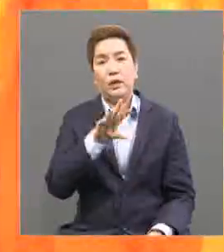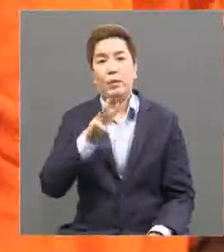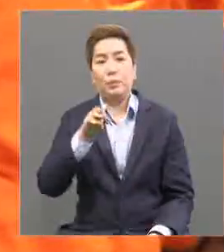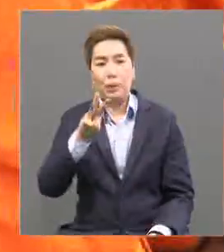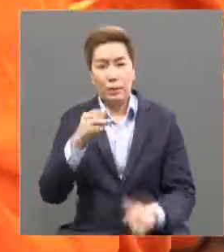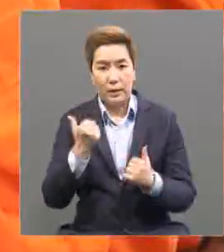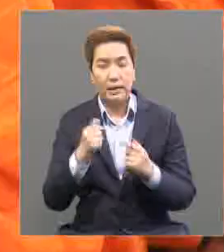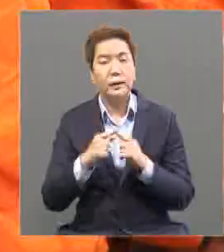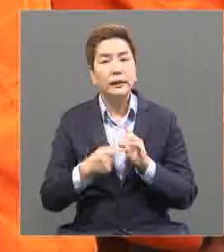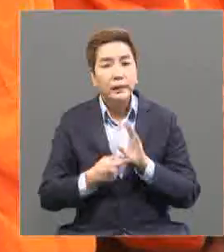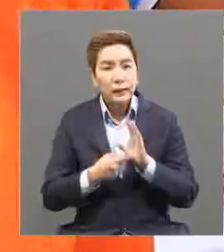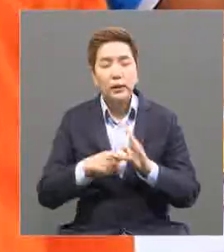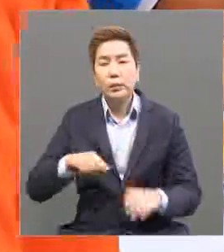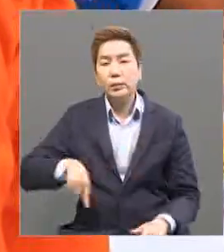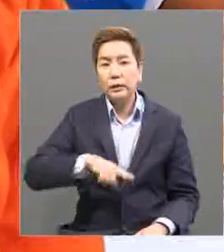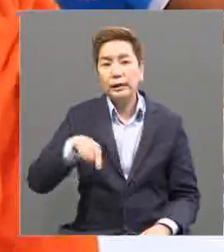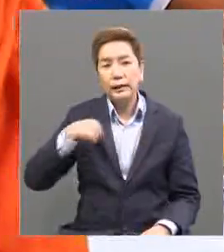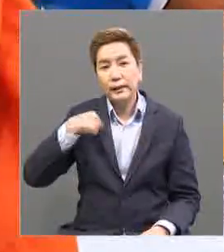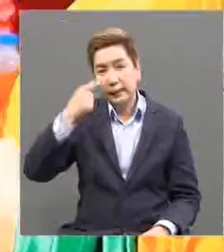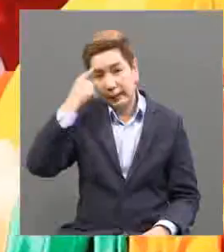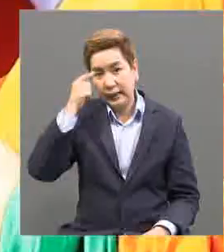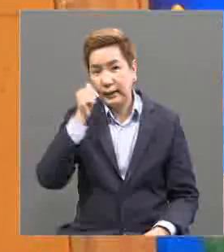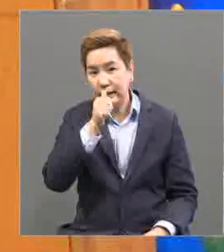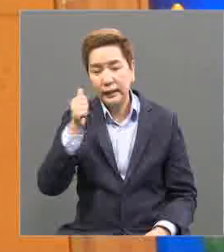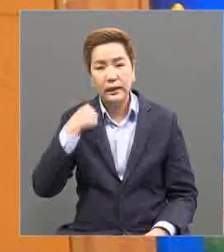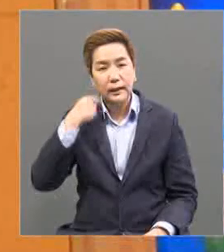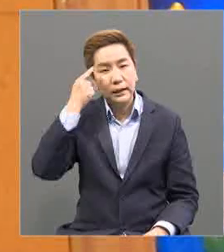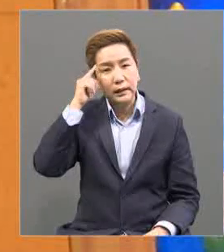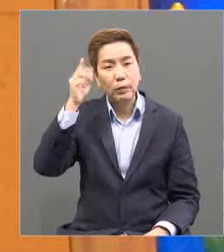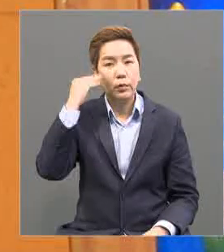2566ซึ่งแสดงออกถึงความจงรักภักดีและส